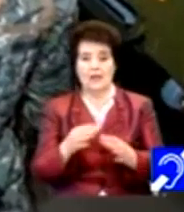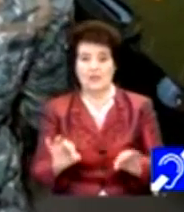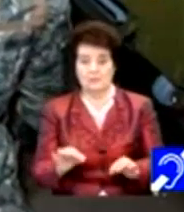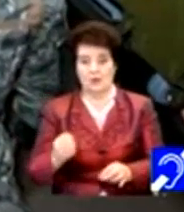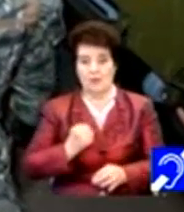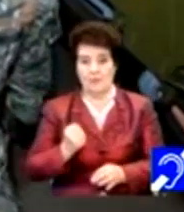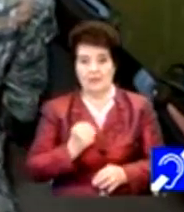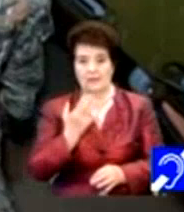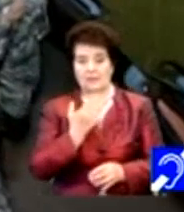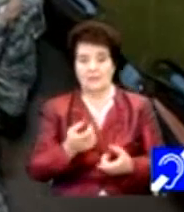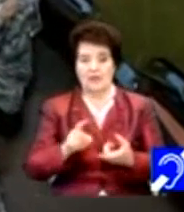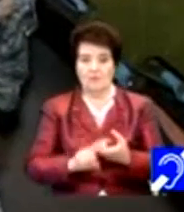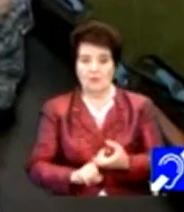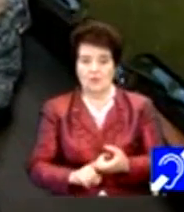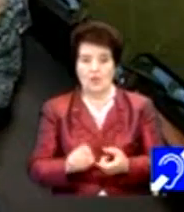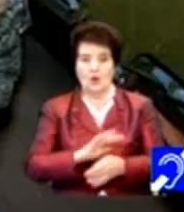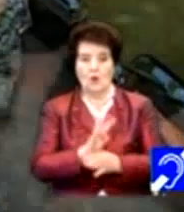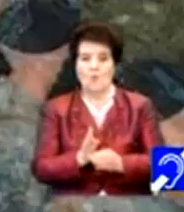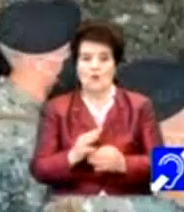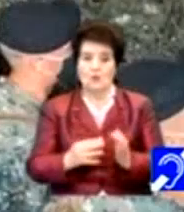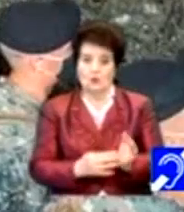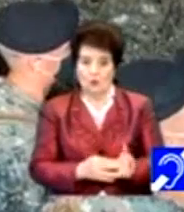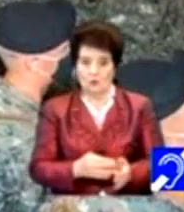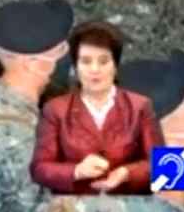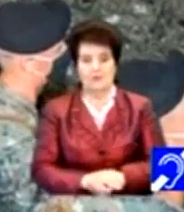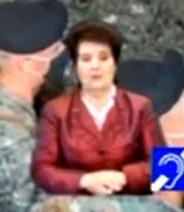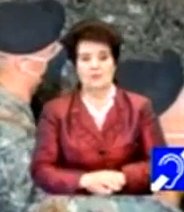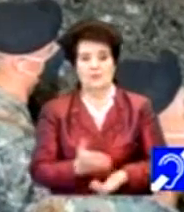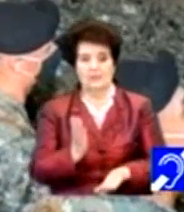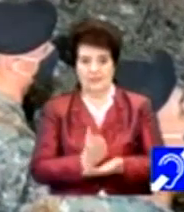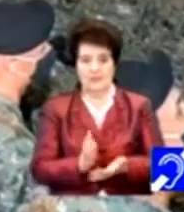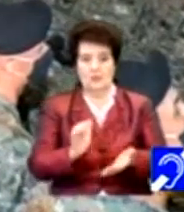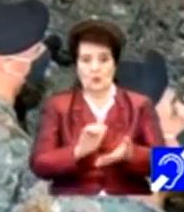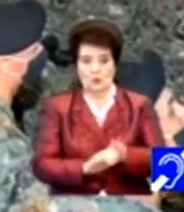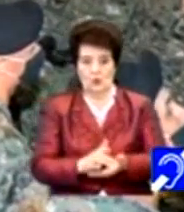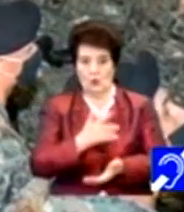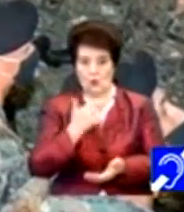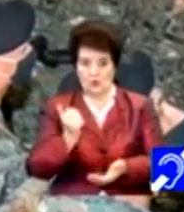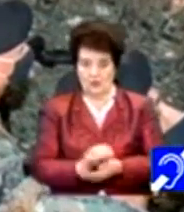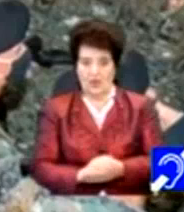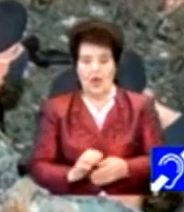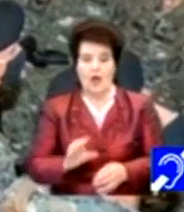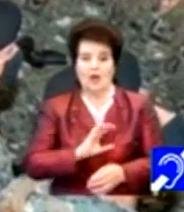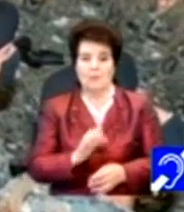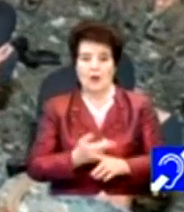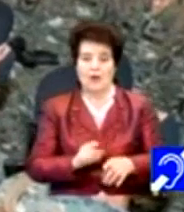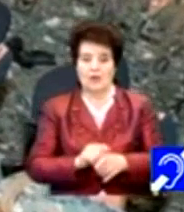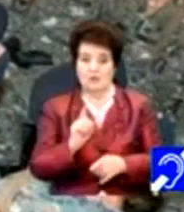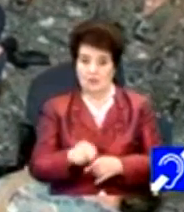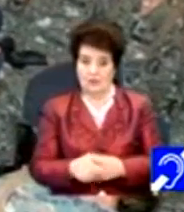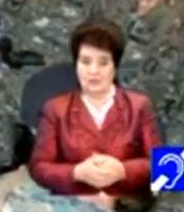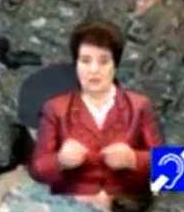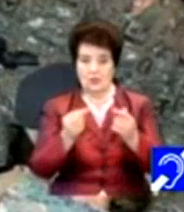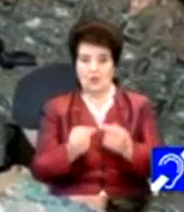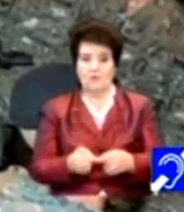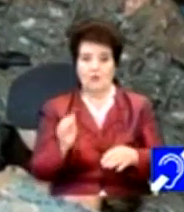armate naționale la infectarea cu COVID-19. Fiindcă este cunoscut faptul că Rusia este campioană la infectări, încă o dată se